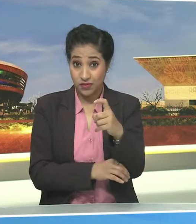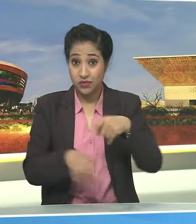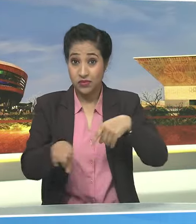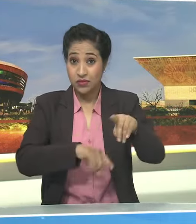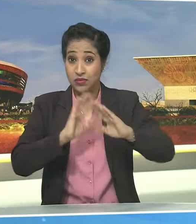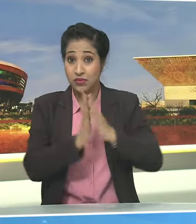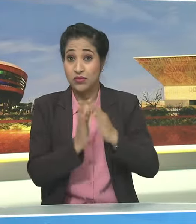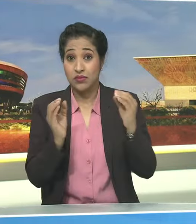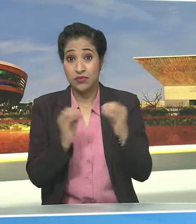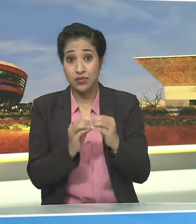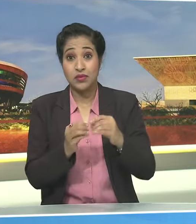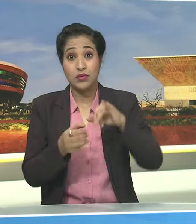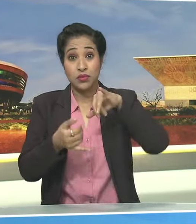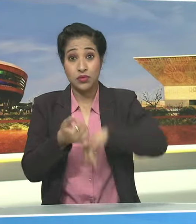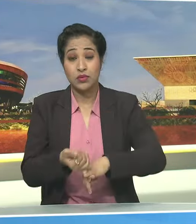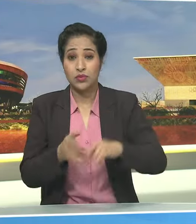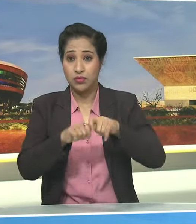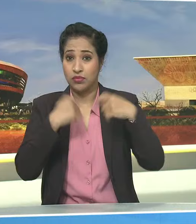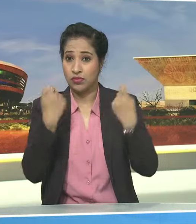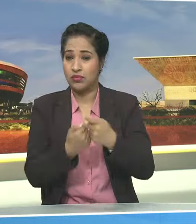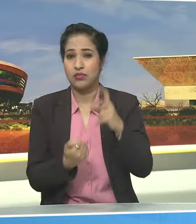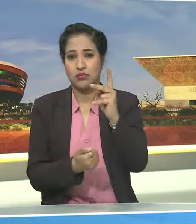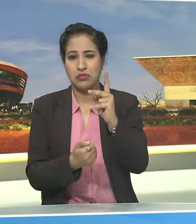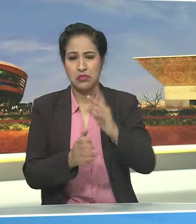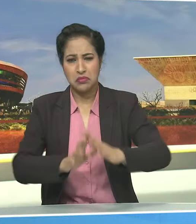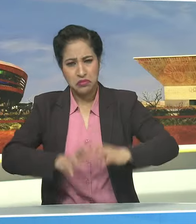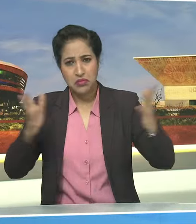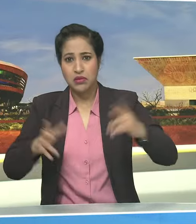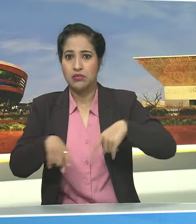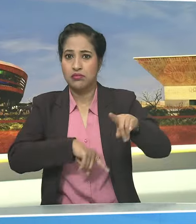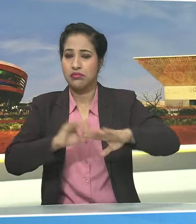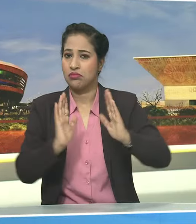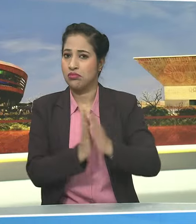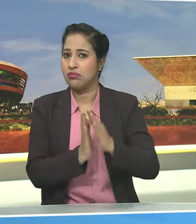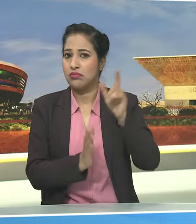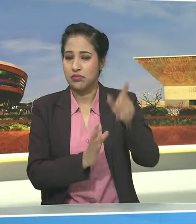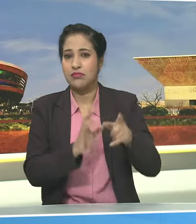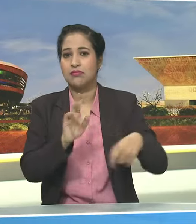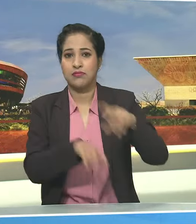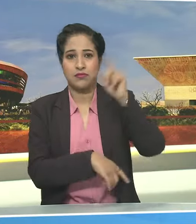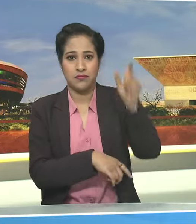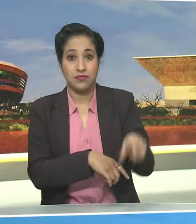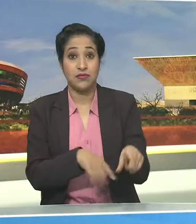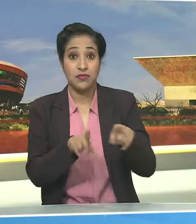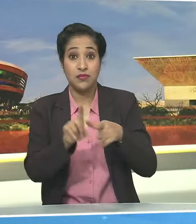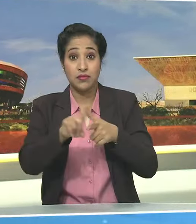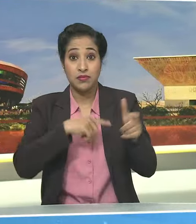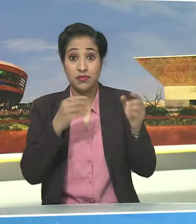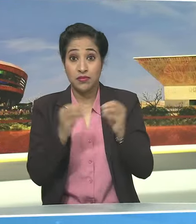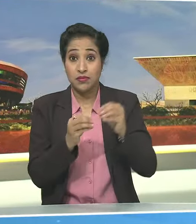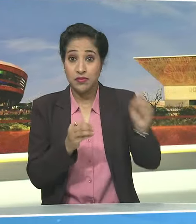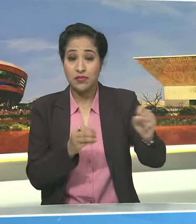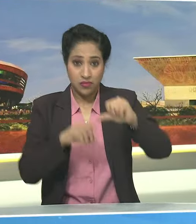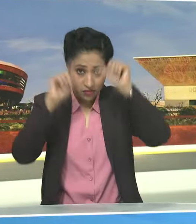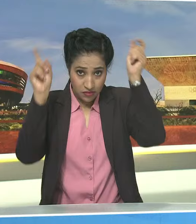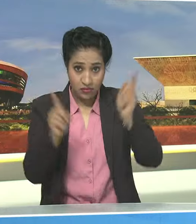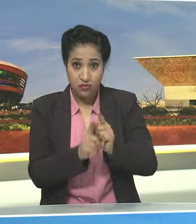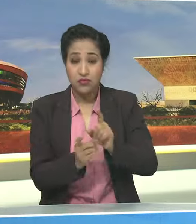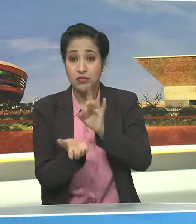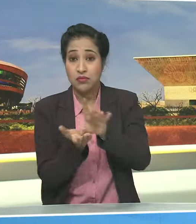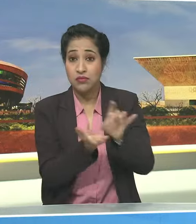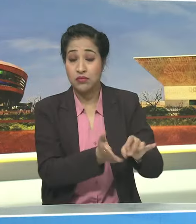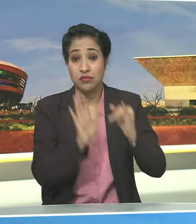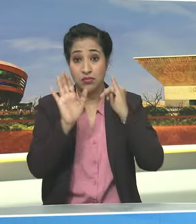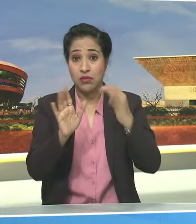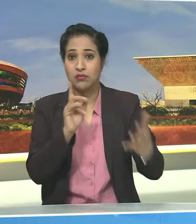वाले बेन स्टोक्स टीम के लिए दूसरे सबसे ज्यादा रन बनाने वाले बल्लेबाज रहे वही जसप्रीत बुमरा ने भारत के लिए